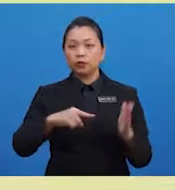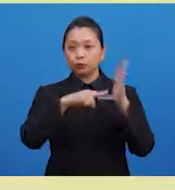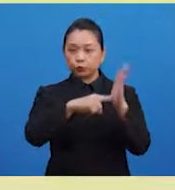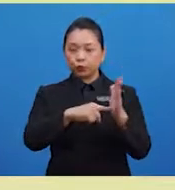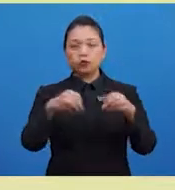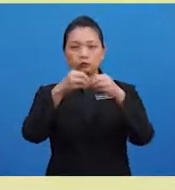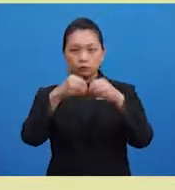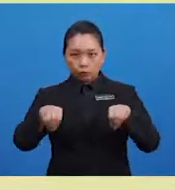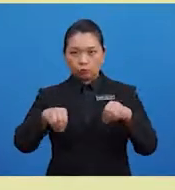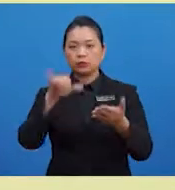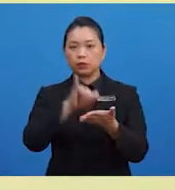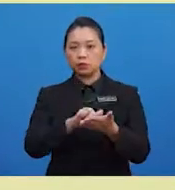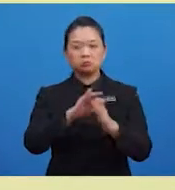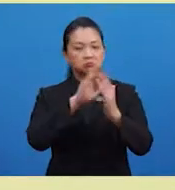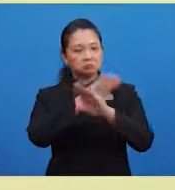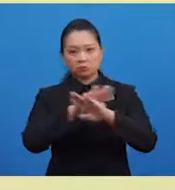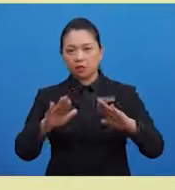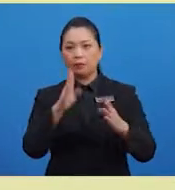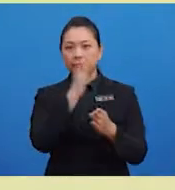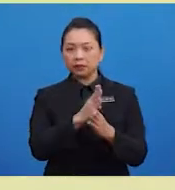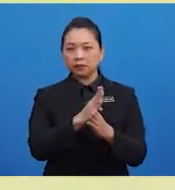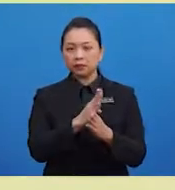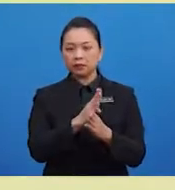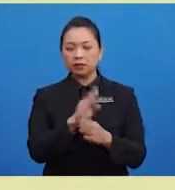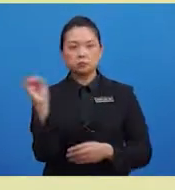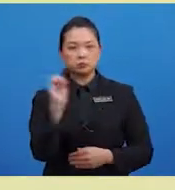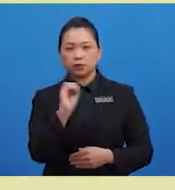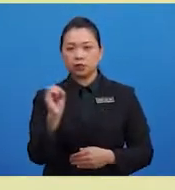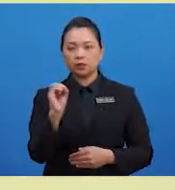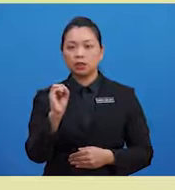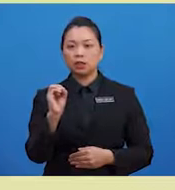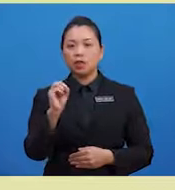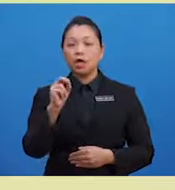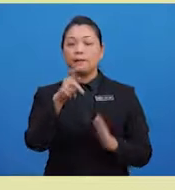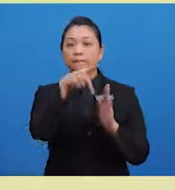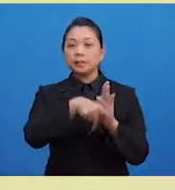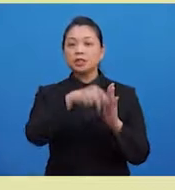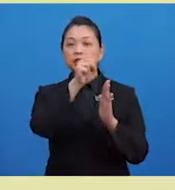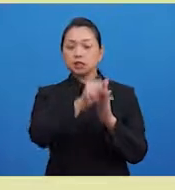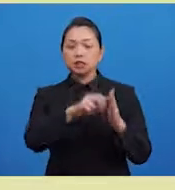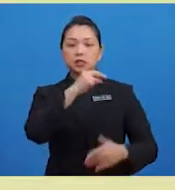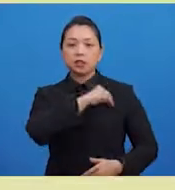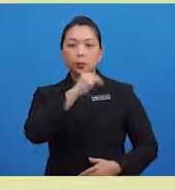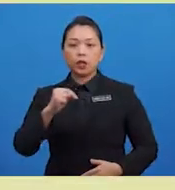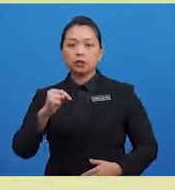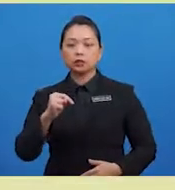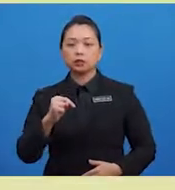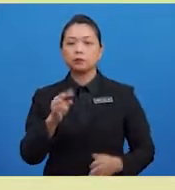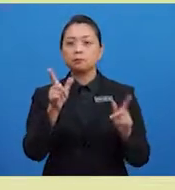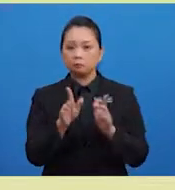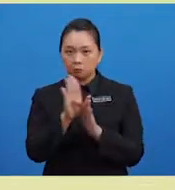telur tersebut tidak bernas dan tiada persenyawaan antara gamet jantan dan gamet betina yang